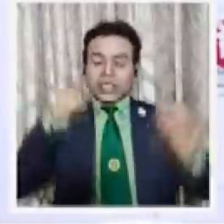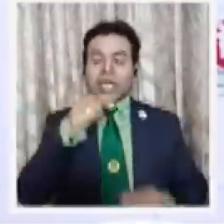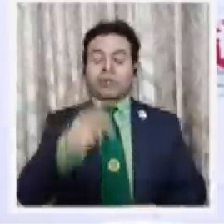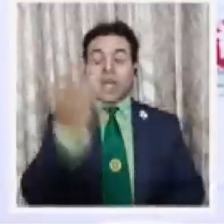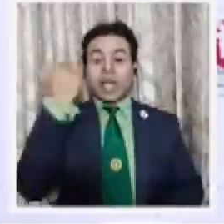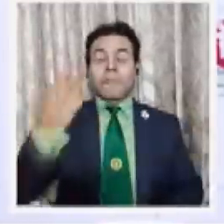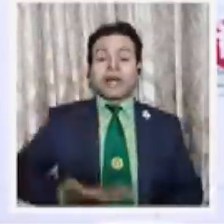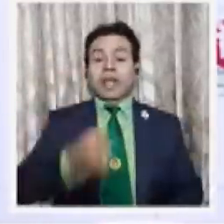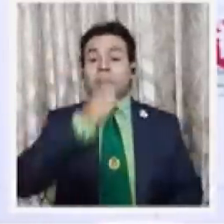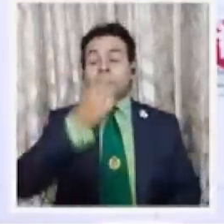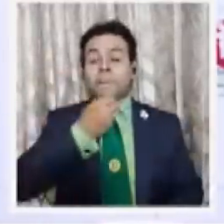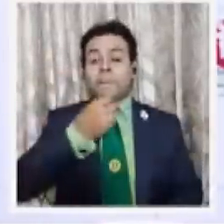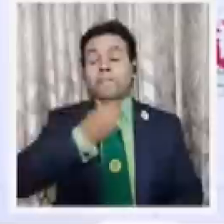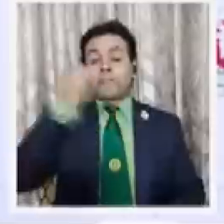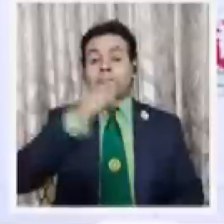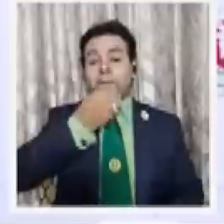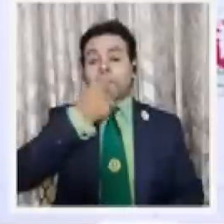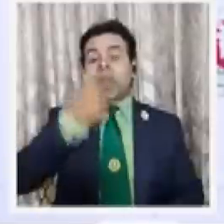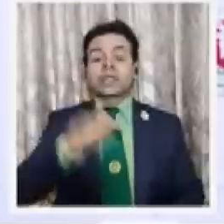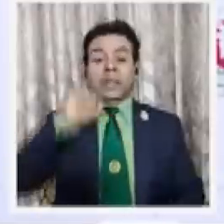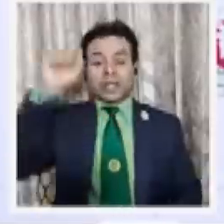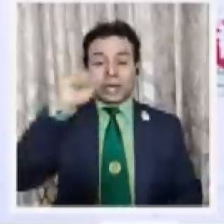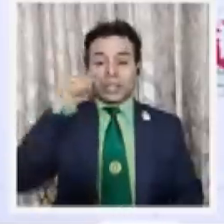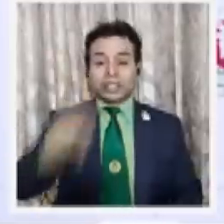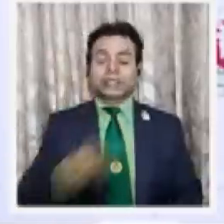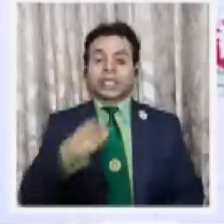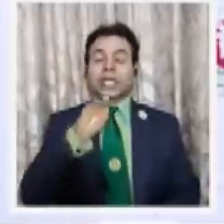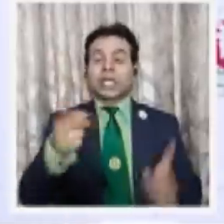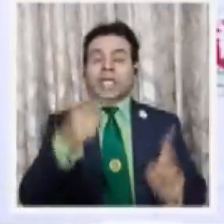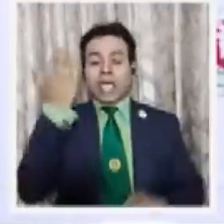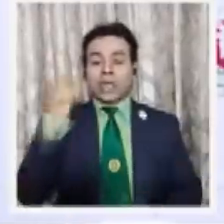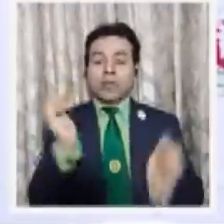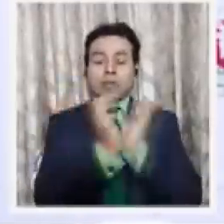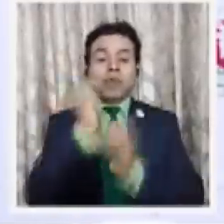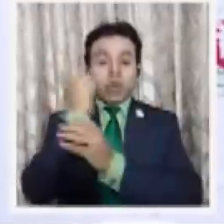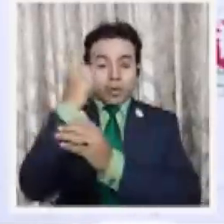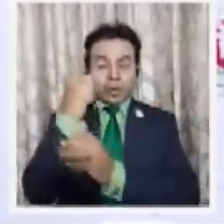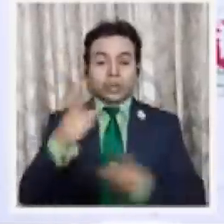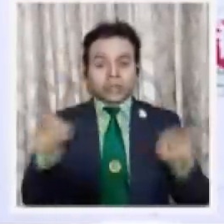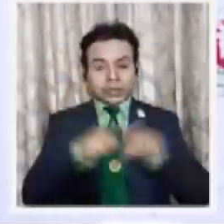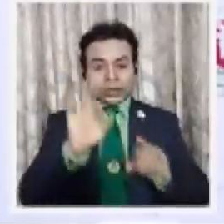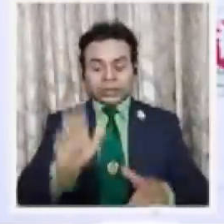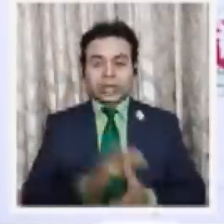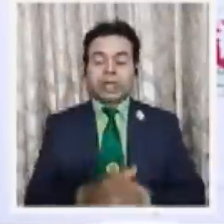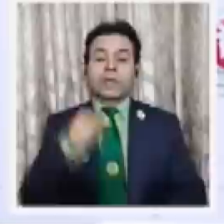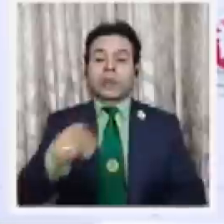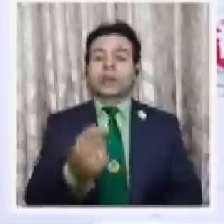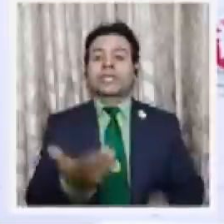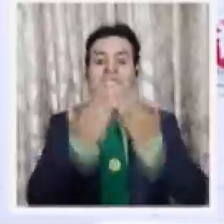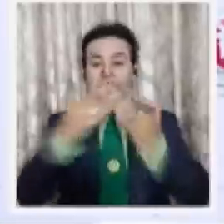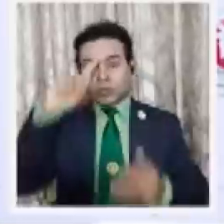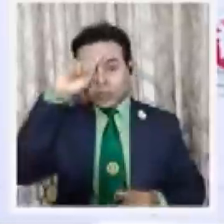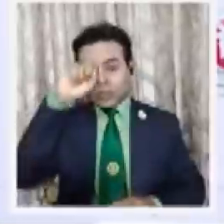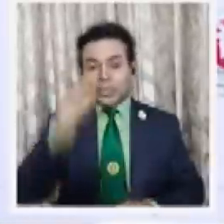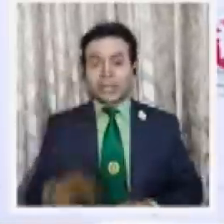অনুদান দিয়েছে। উল্লেখ্য, চাঁদপুরের ভাষাবীর এম এ ওয়াদুদ জাতির জনক বঙ্গবন্ধুর ঘনিষ্ঠ সহযোগী ছিলেন